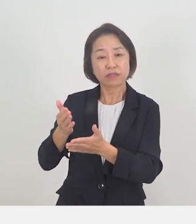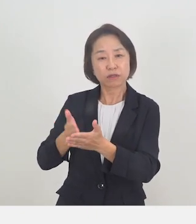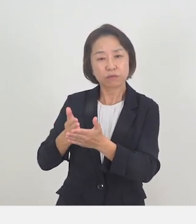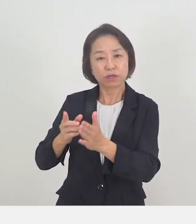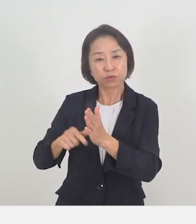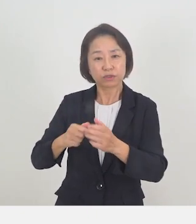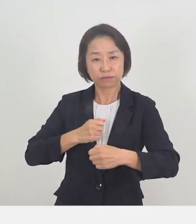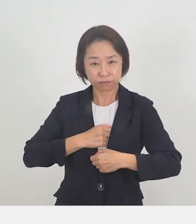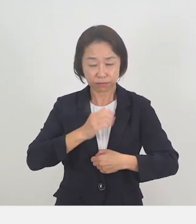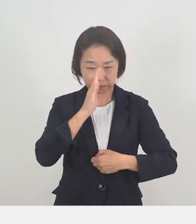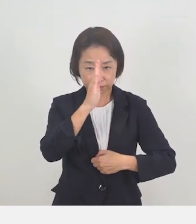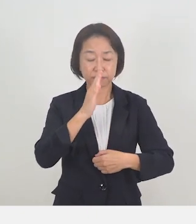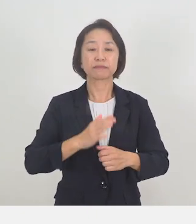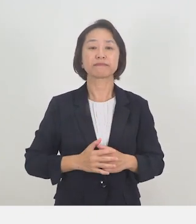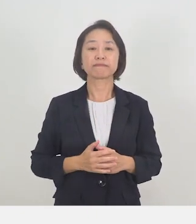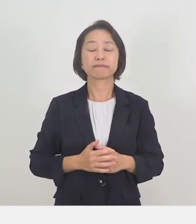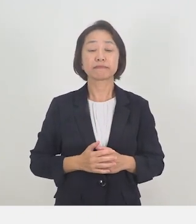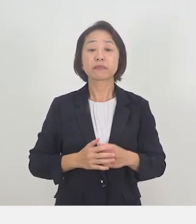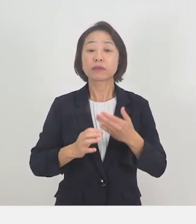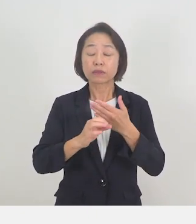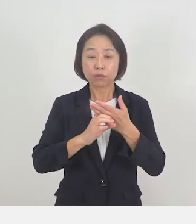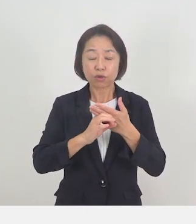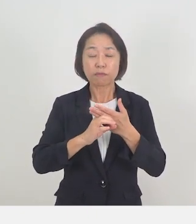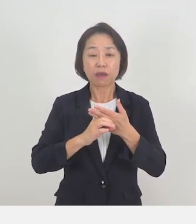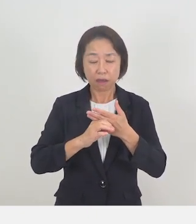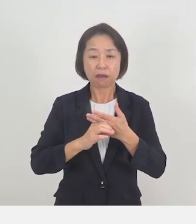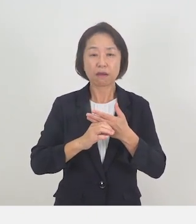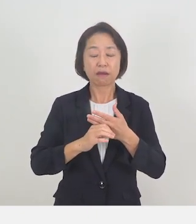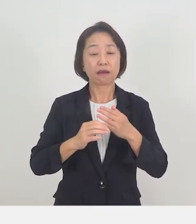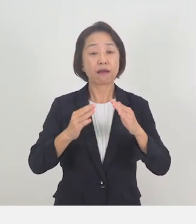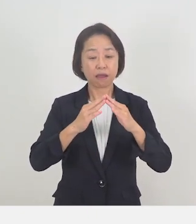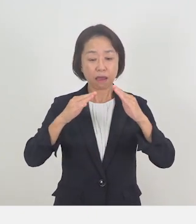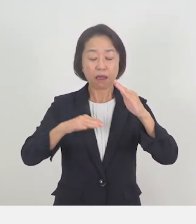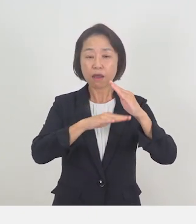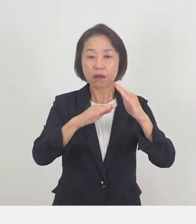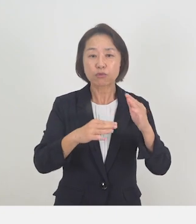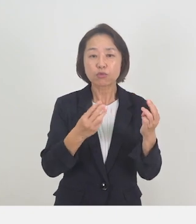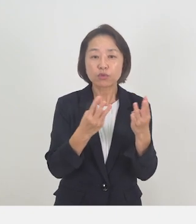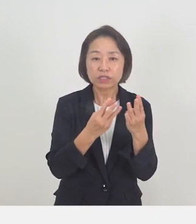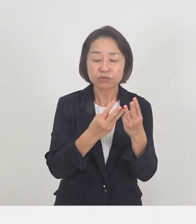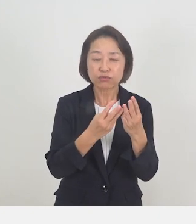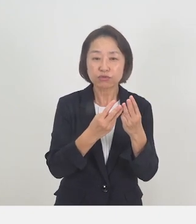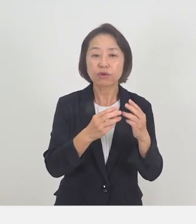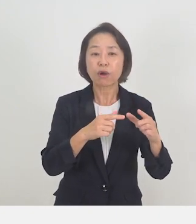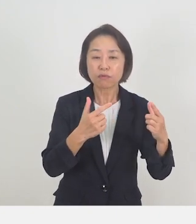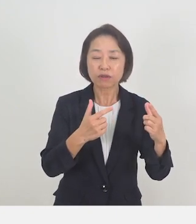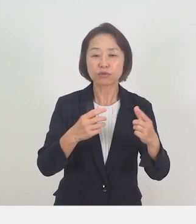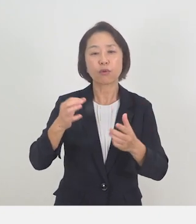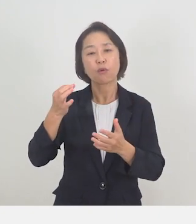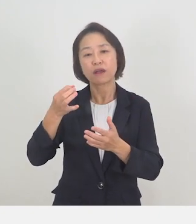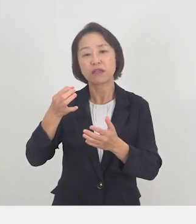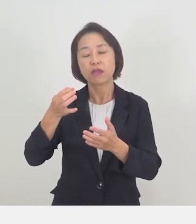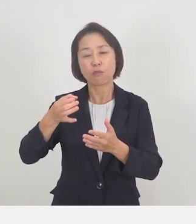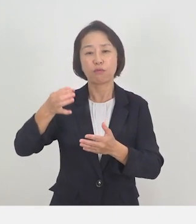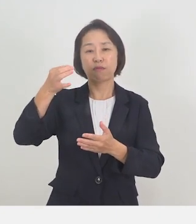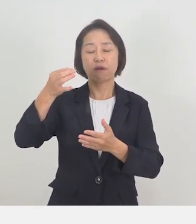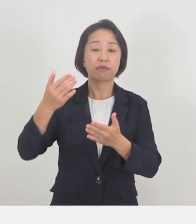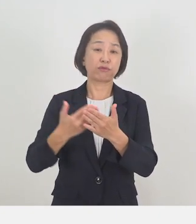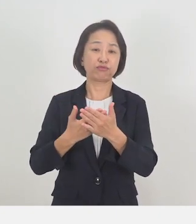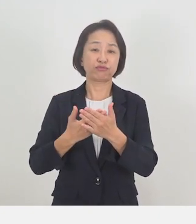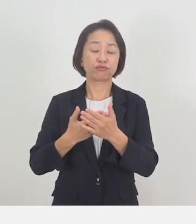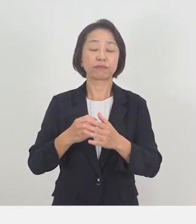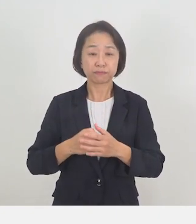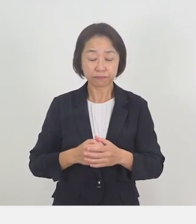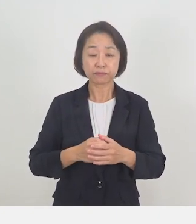です具体的には高熱費は居住する人数が増えと増える方向ですがラベル上では